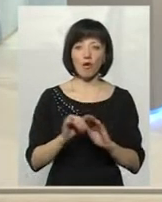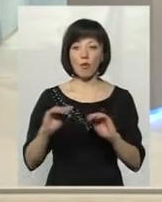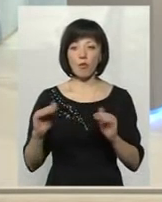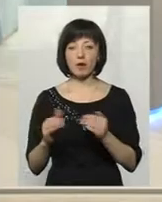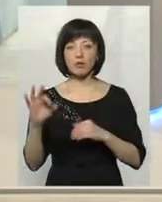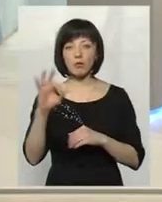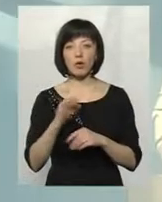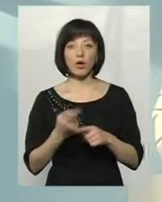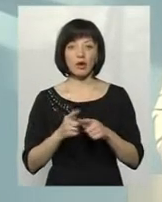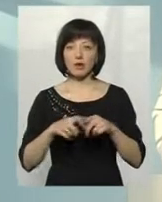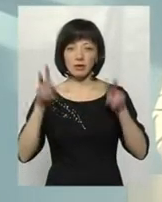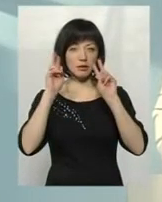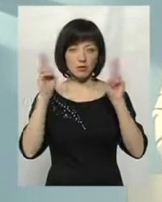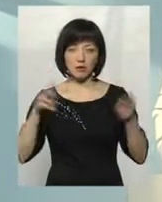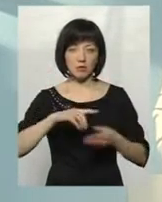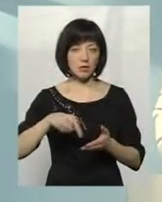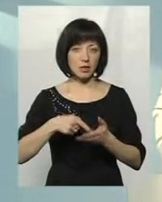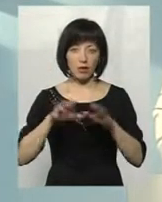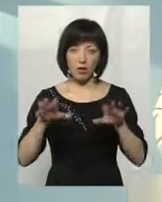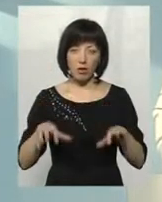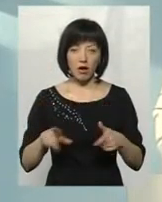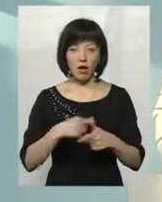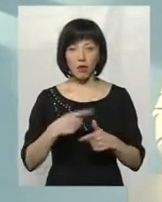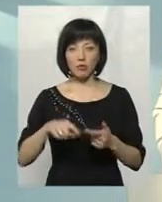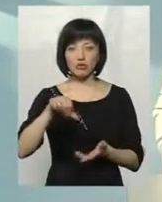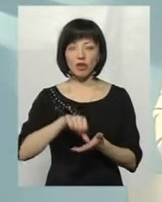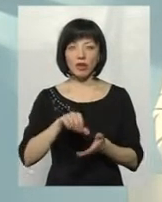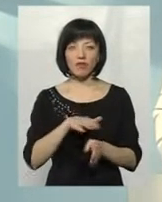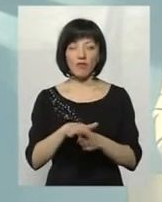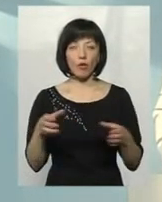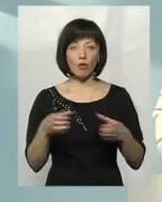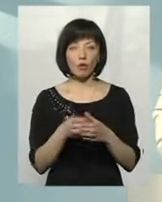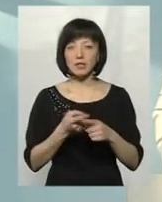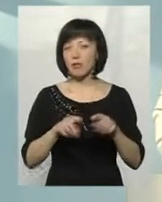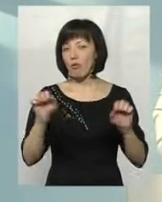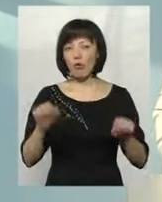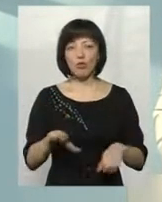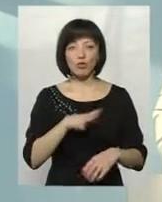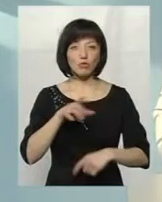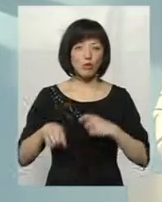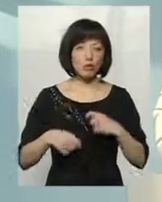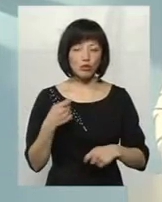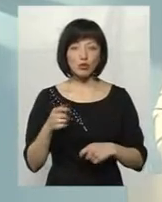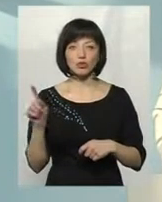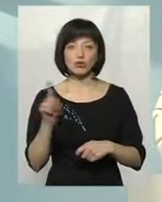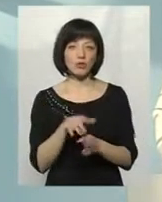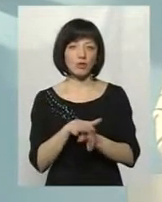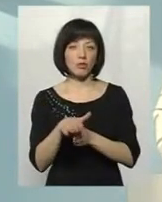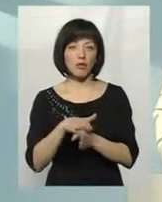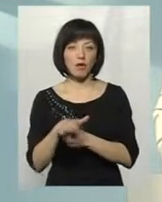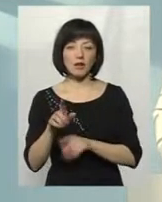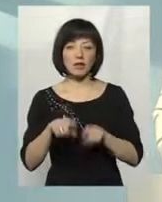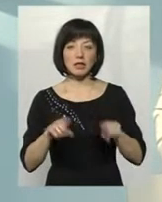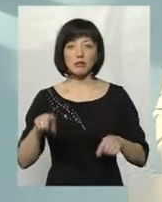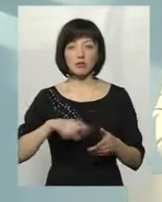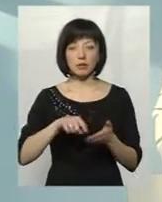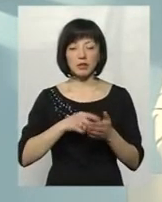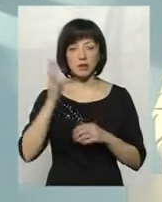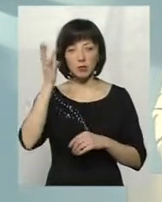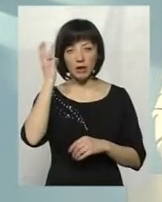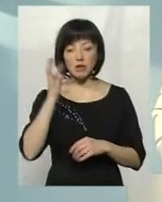них міг не знати навіть міський голова або члени виконкому. Це могло бути з порушеннями, що і відбувалося іноді в місті